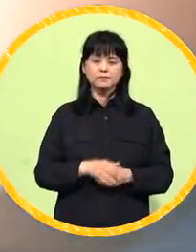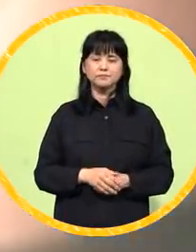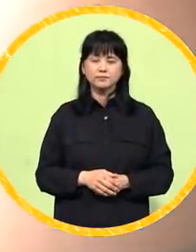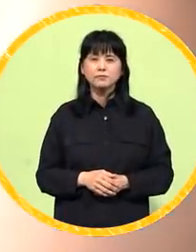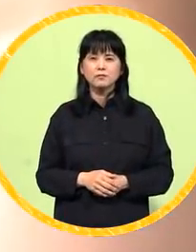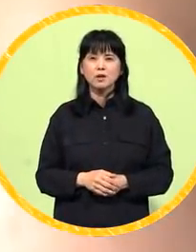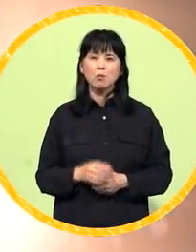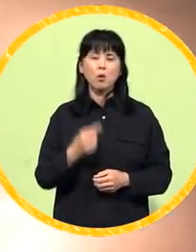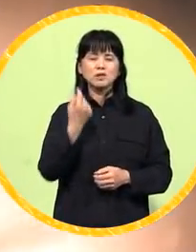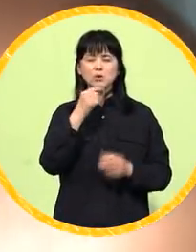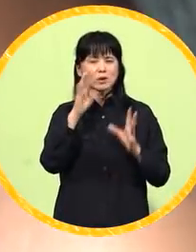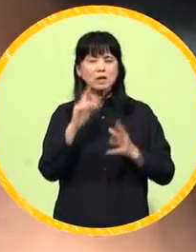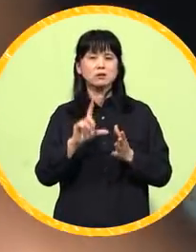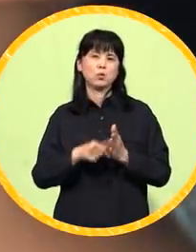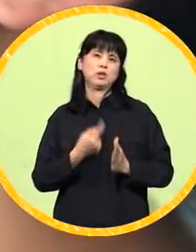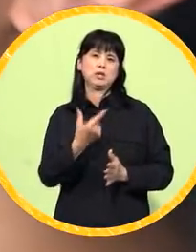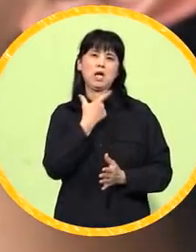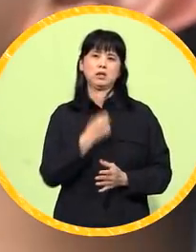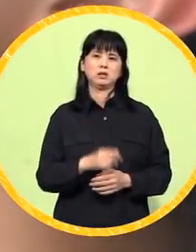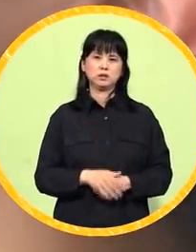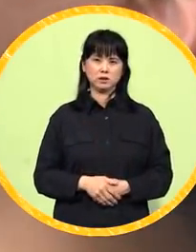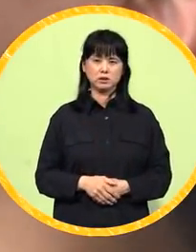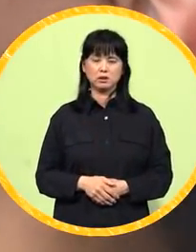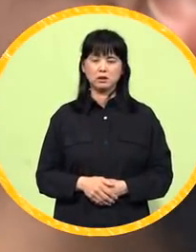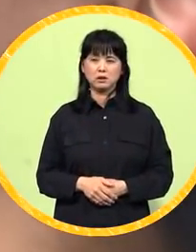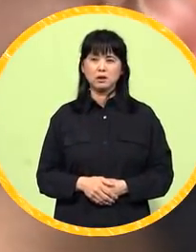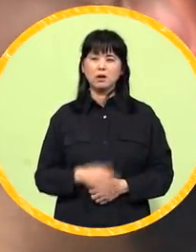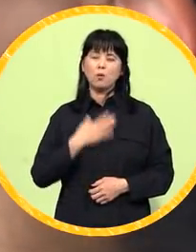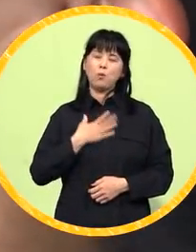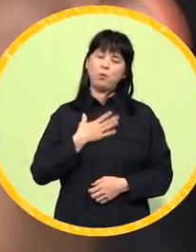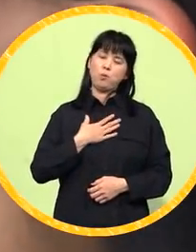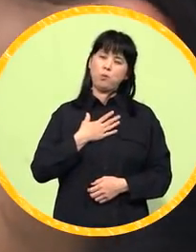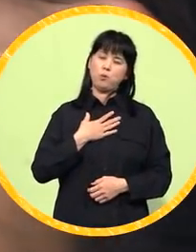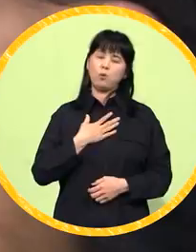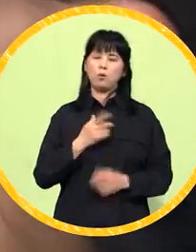白くない時に来たよlebanon